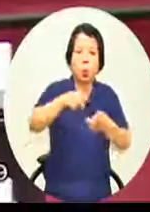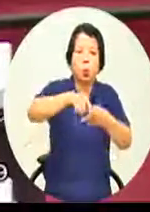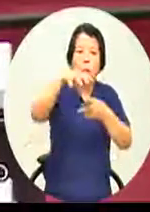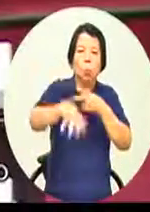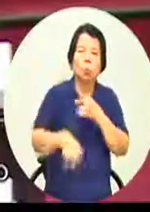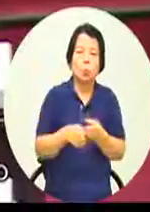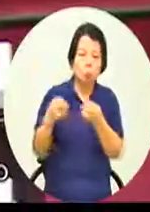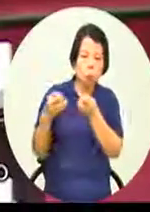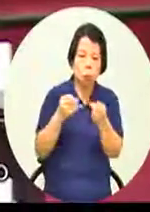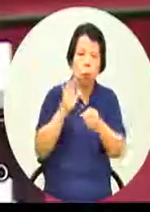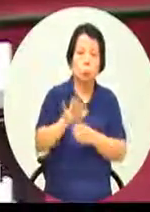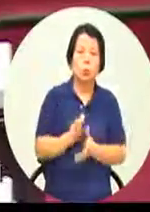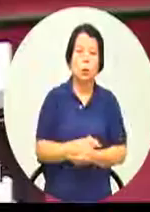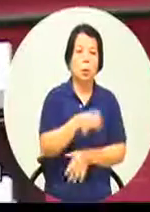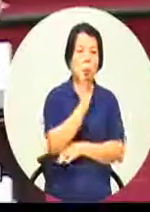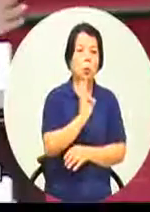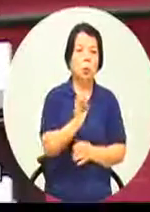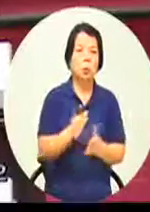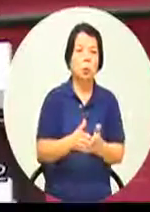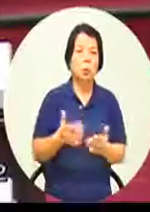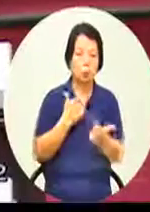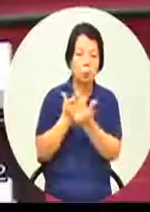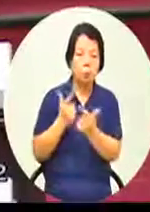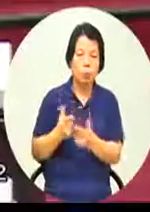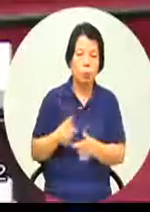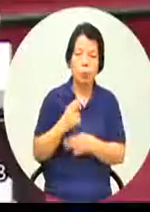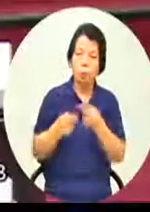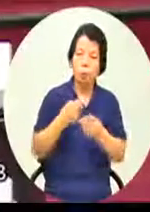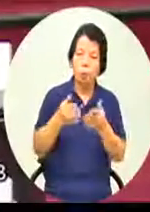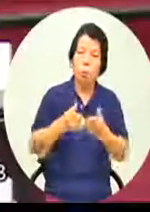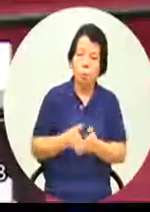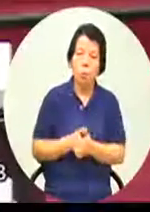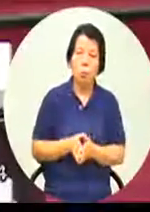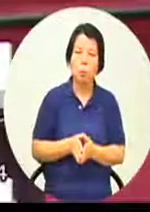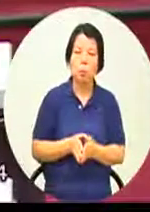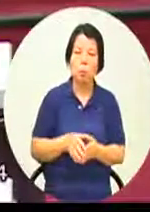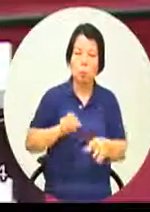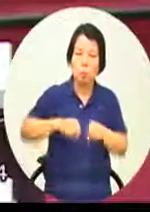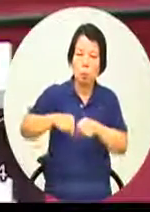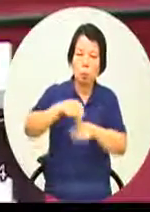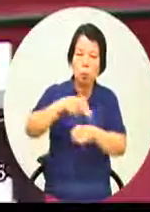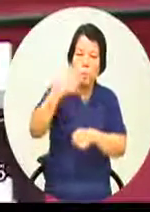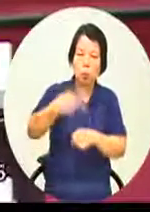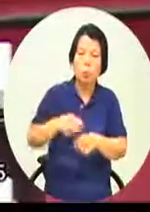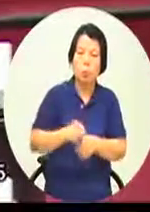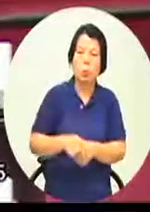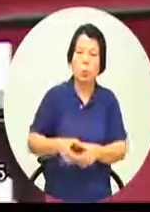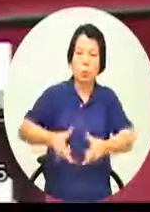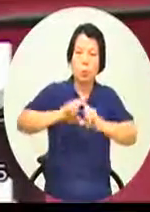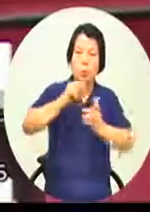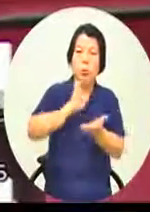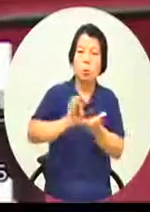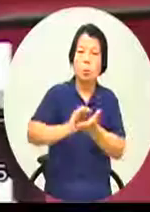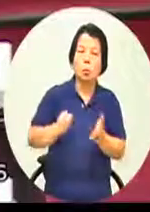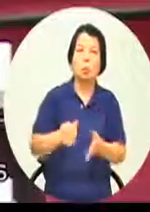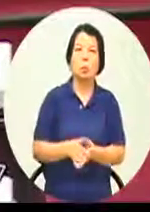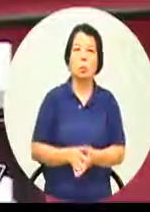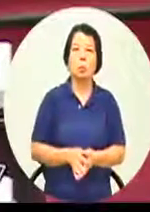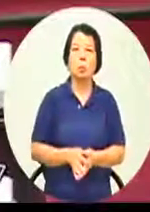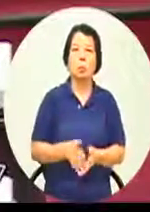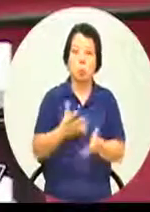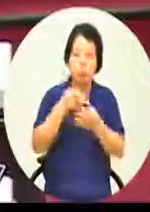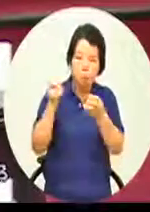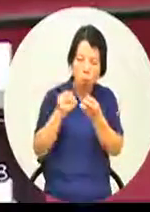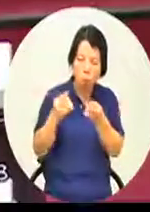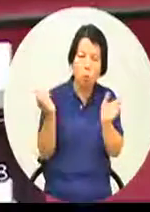时候，他认为说 OK， 他们可以来配合说再怎样的去思维然后再生利用，但是呢要有去处。那我们讨论完是